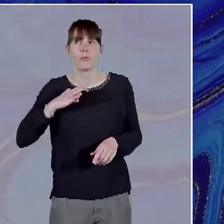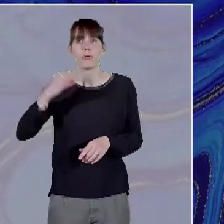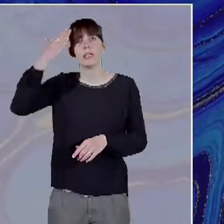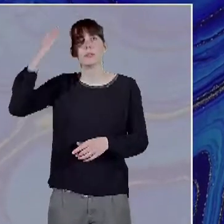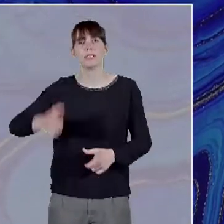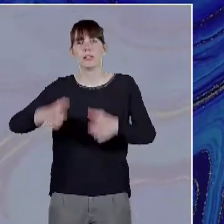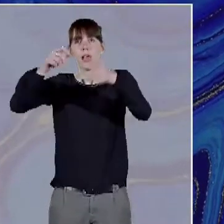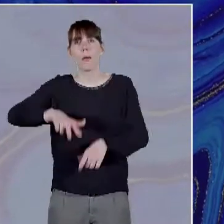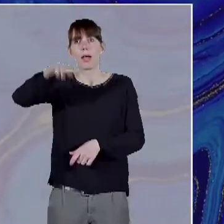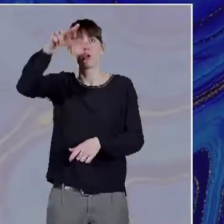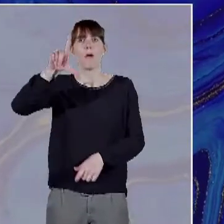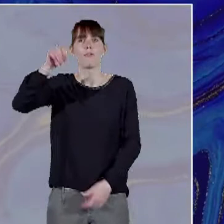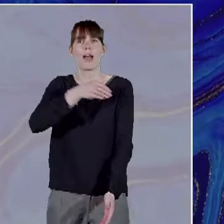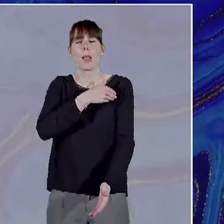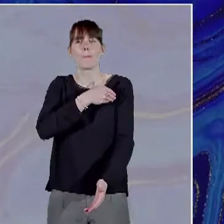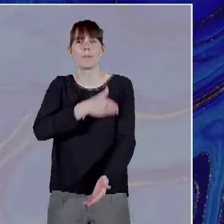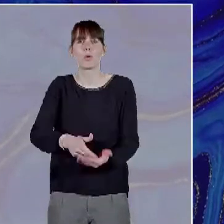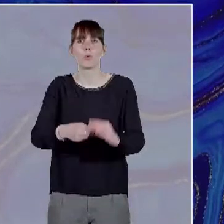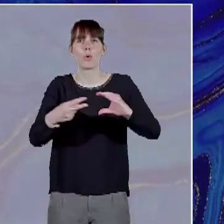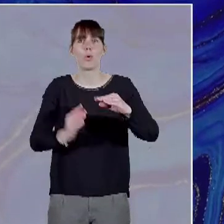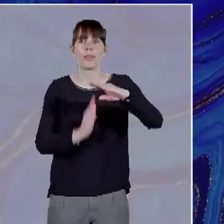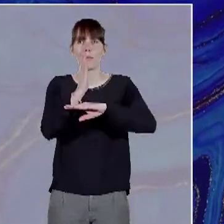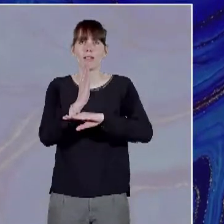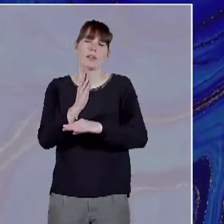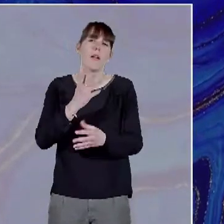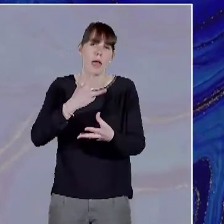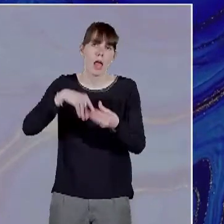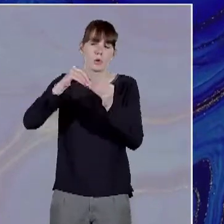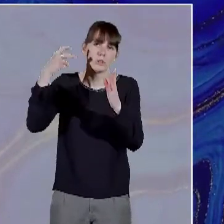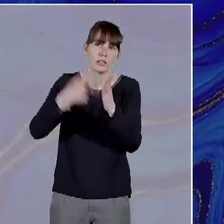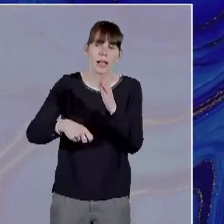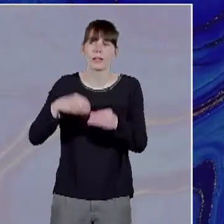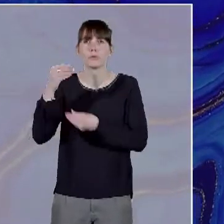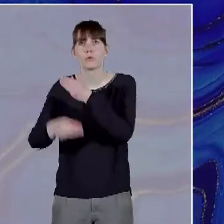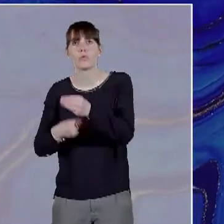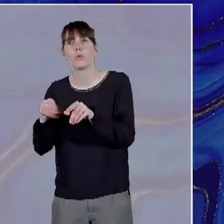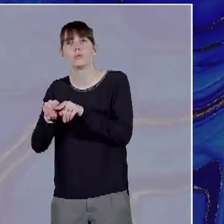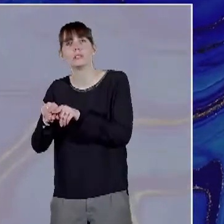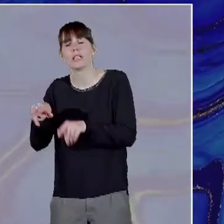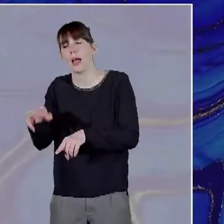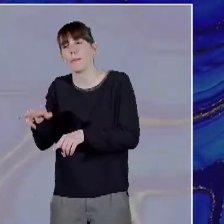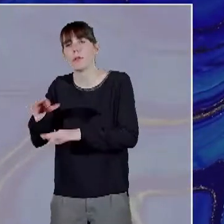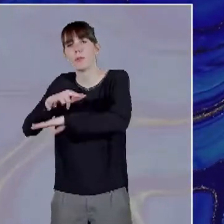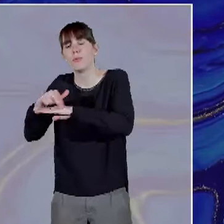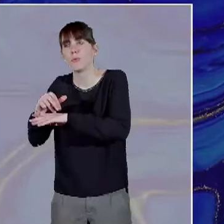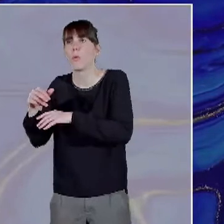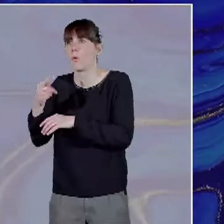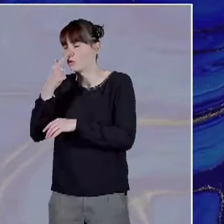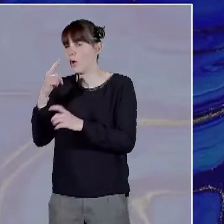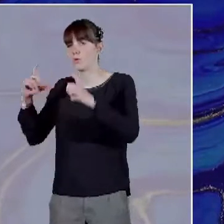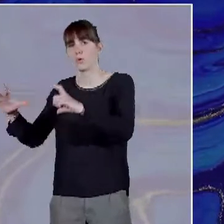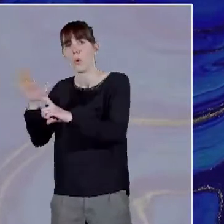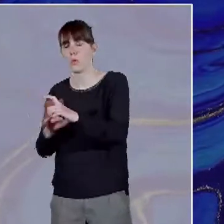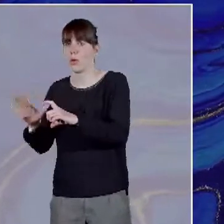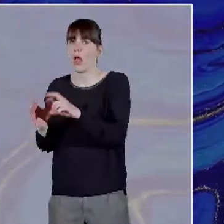La taxe locale sur les bureaux qui pourrait être plus importante dans les zones et dans les zones, je dis premium. Donc, il y a le 1%